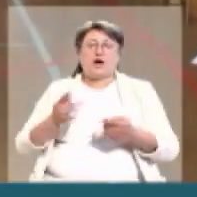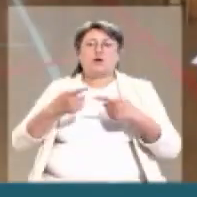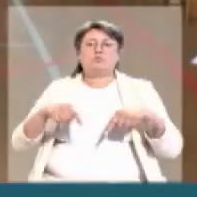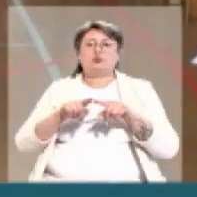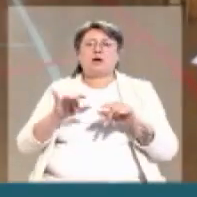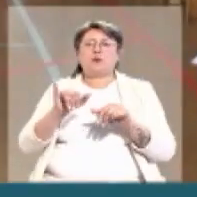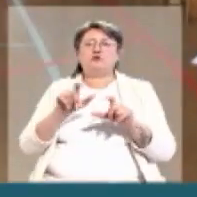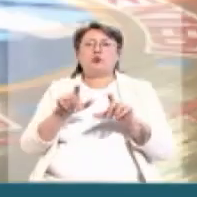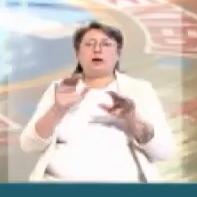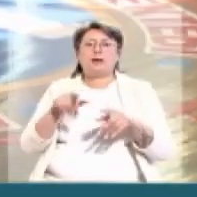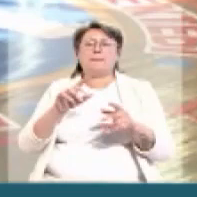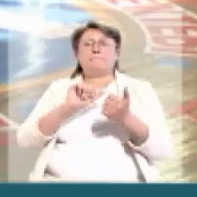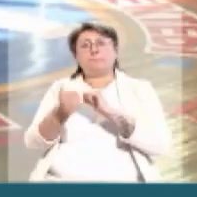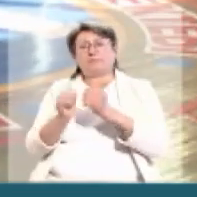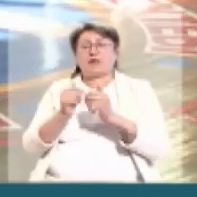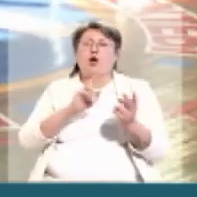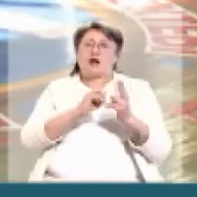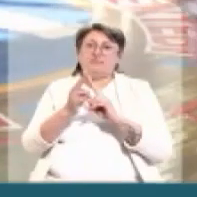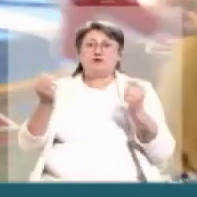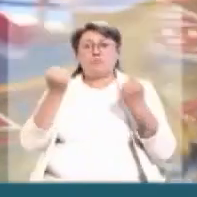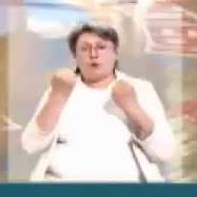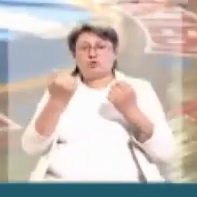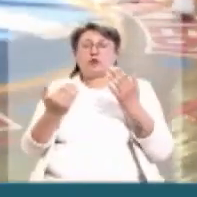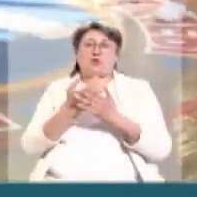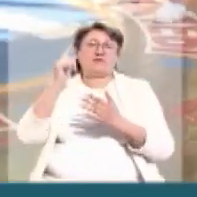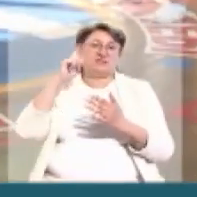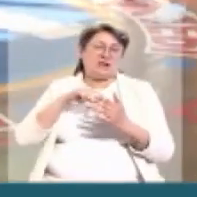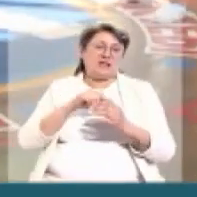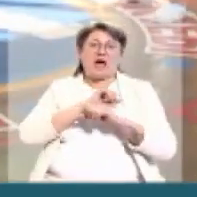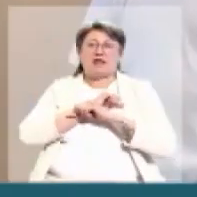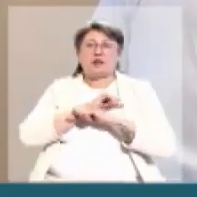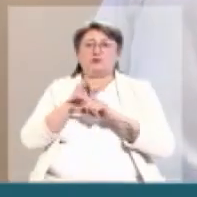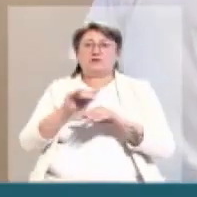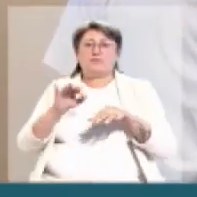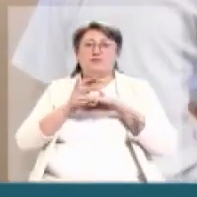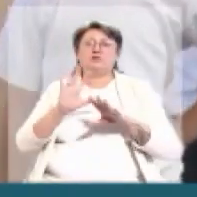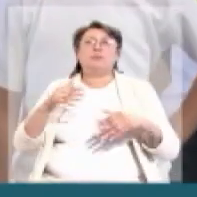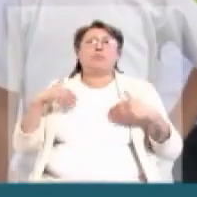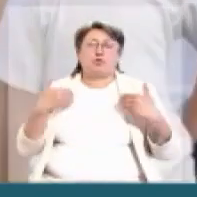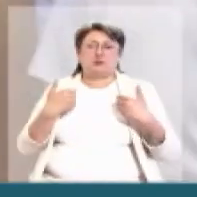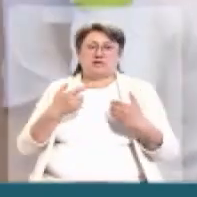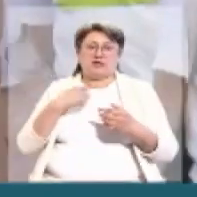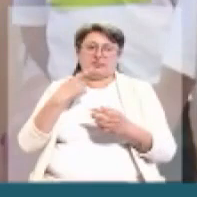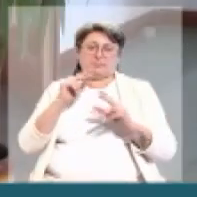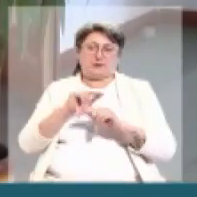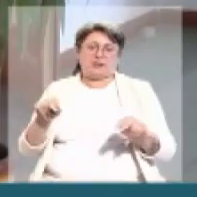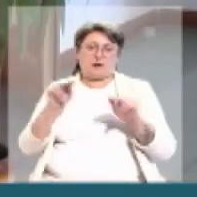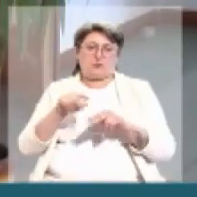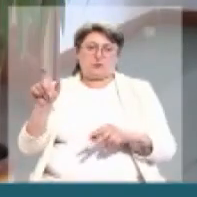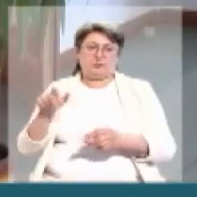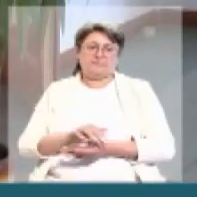Кружки у школьников чередуются. Хореография, спорт и новые знания. Каникулы детей проходят с пользой, отмечают педагоги.